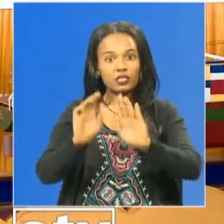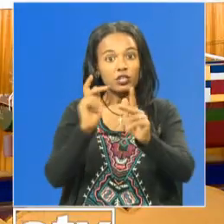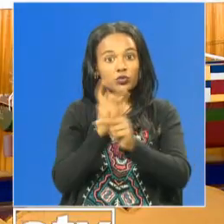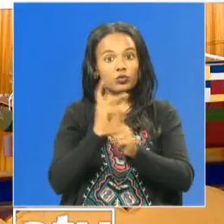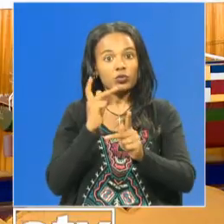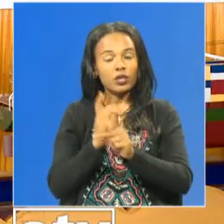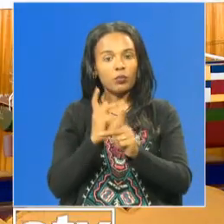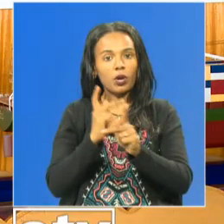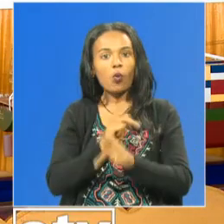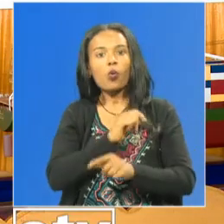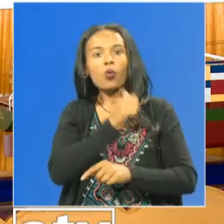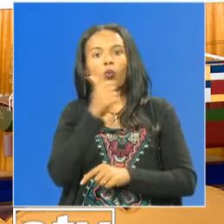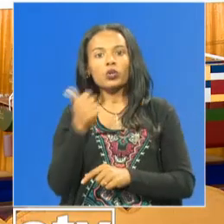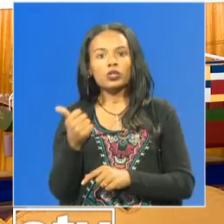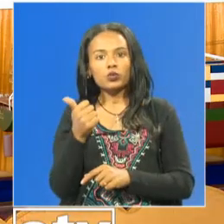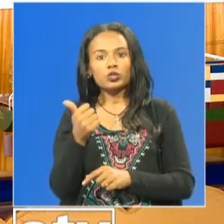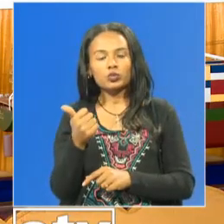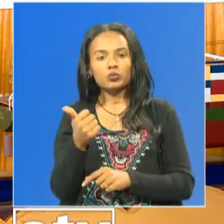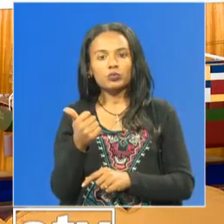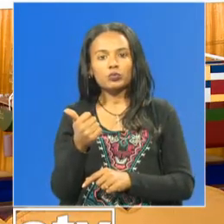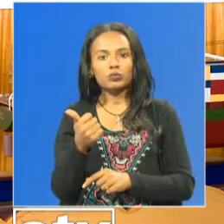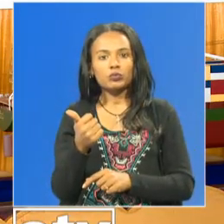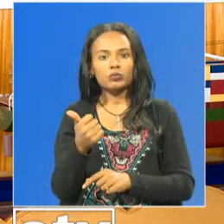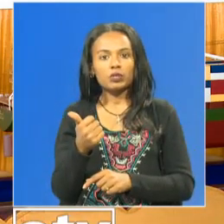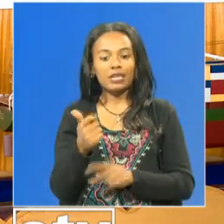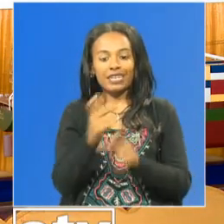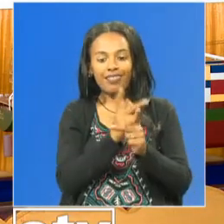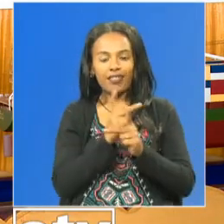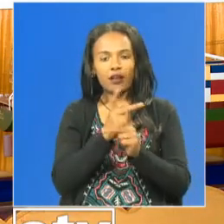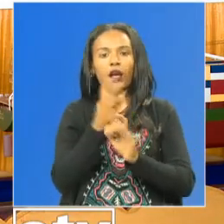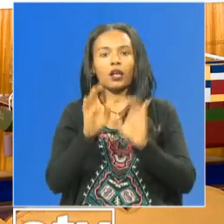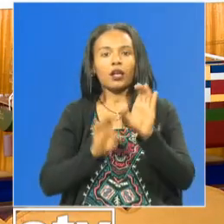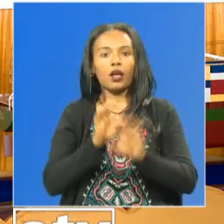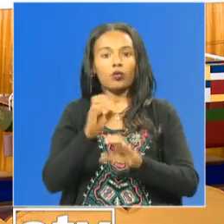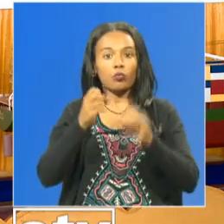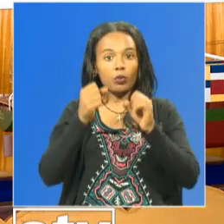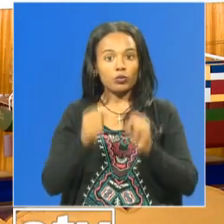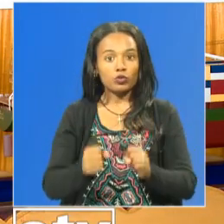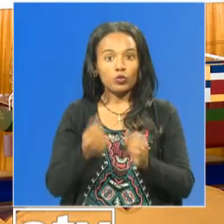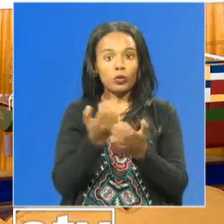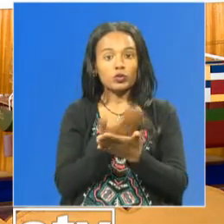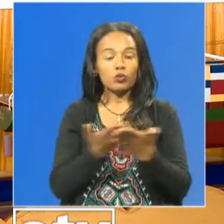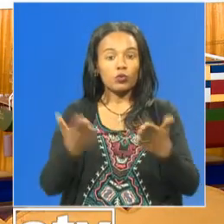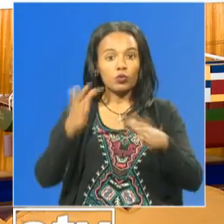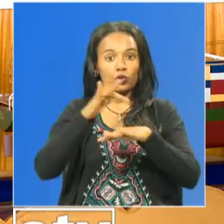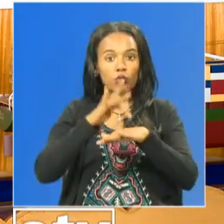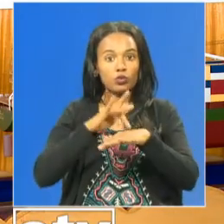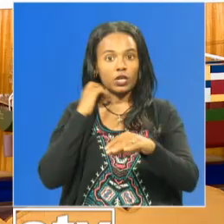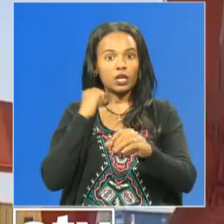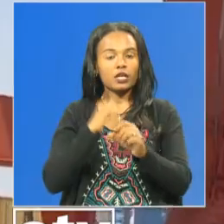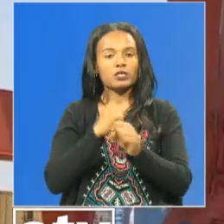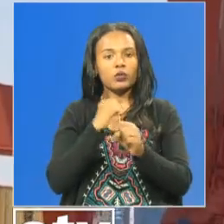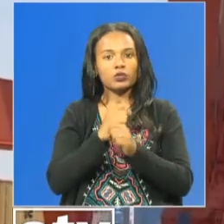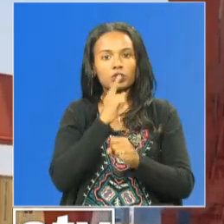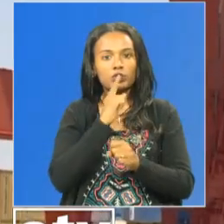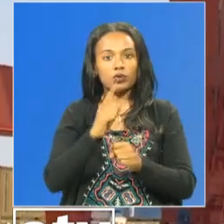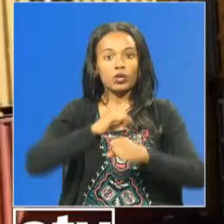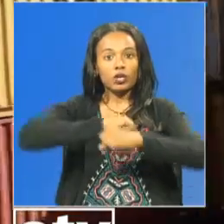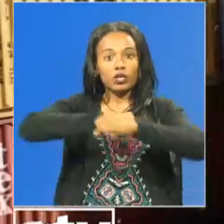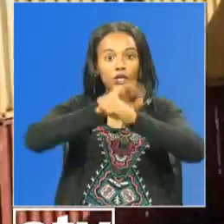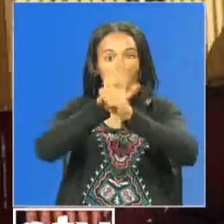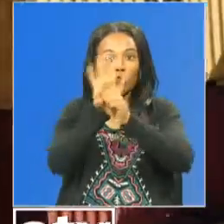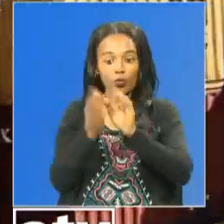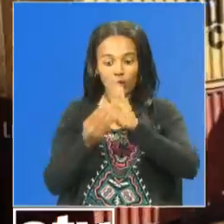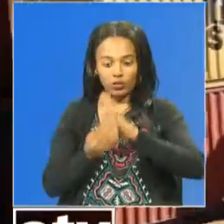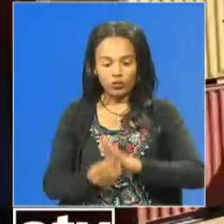ጠብቀው ወደ ሌሎችም ለሌሎችም ጥንቃቄ ሊያደርጉ በሚችሉባቸው ጉዳዮች ላይ ስራዎች እየሰሩ ነው። የኮሮና ቫይረስ